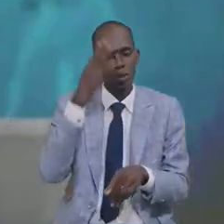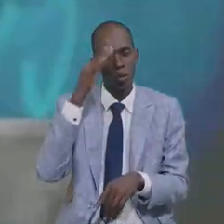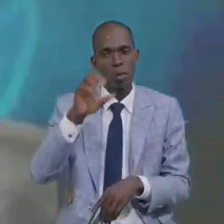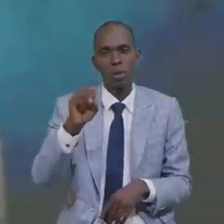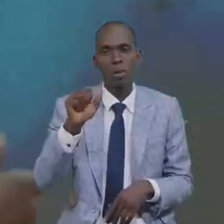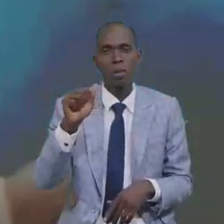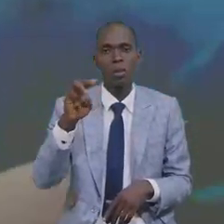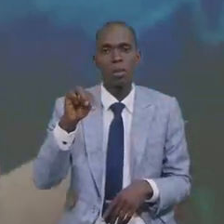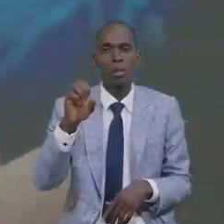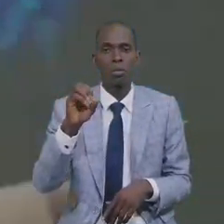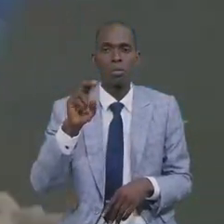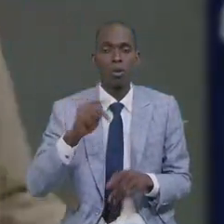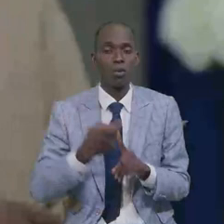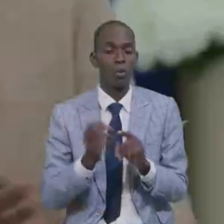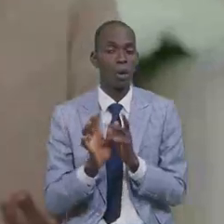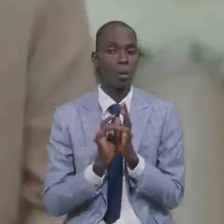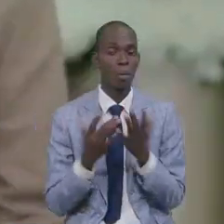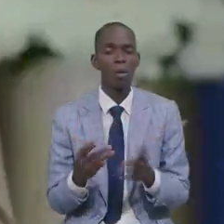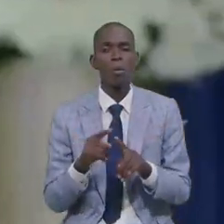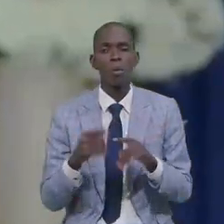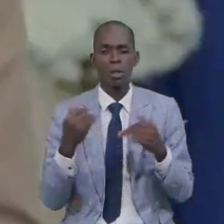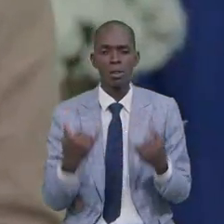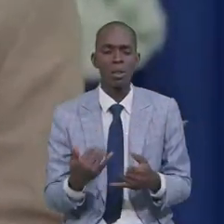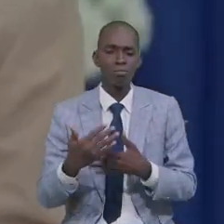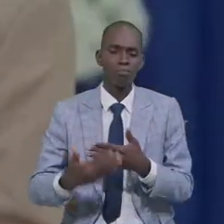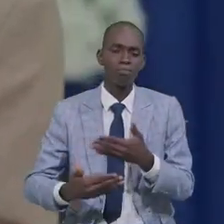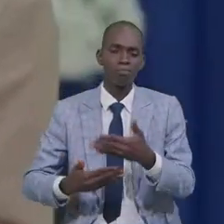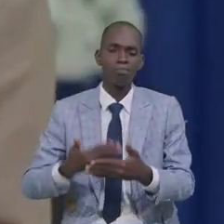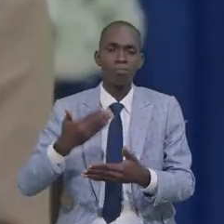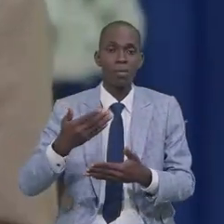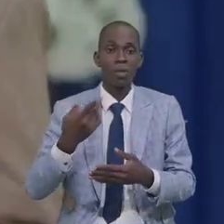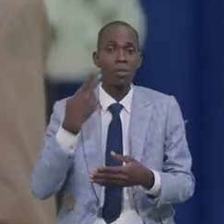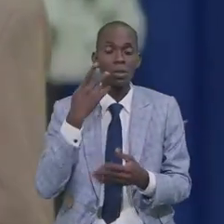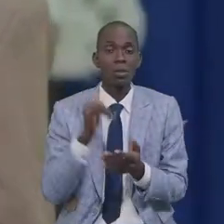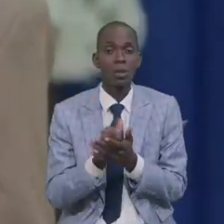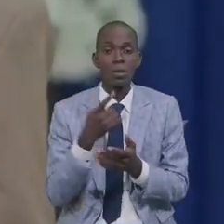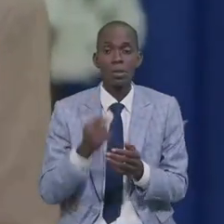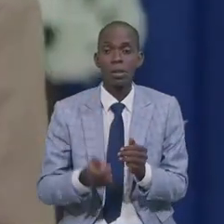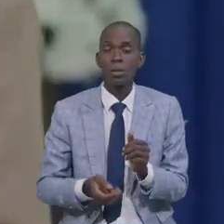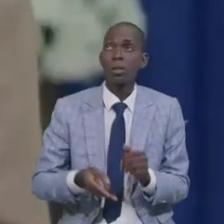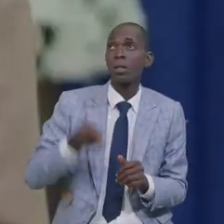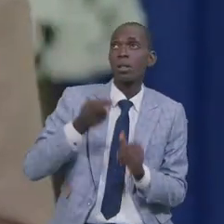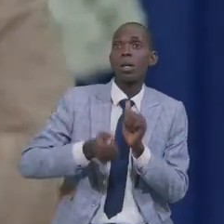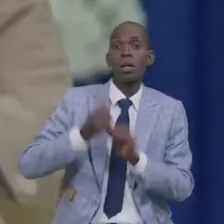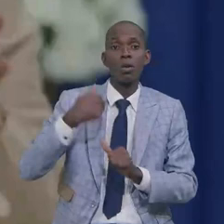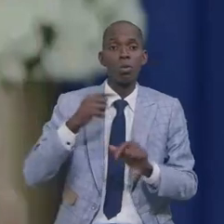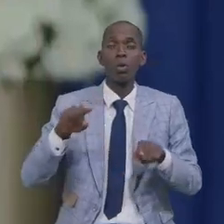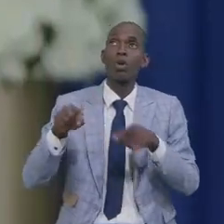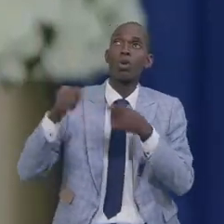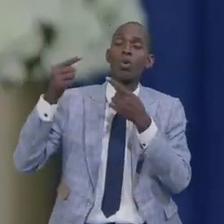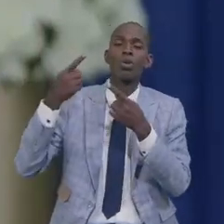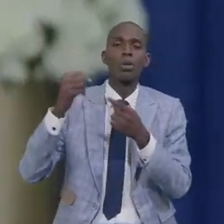t'utilisait comme il utilisait Samson. Comme nous avançons des années après années, plus nous montons, plus